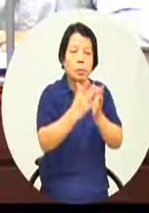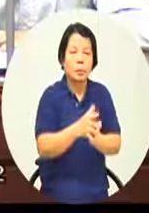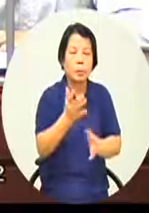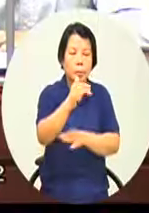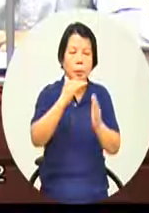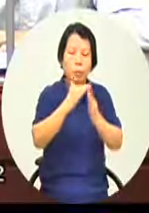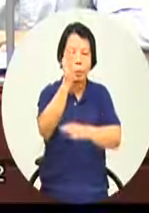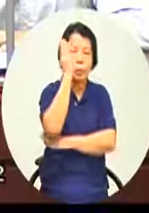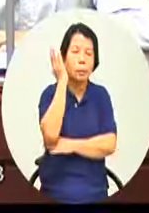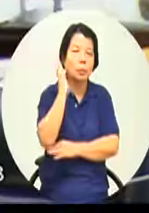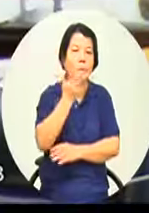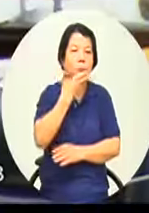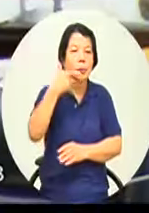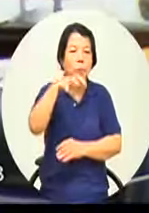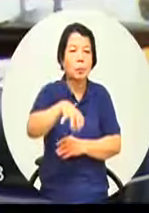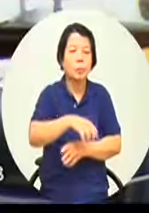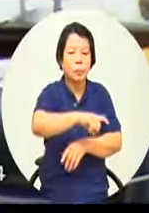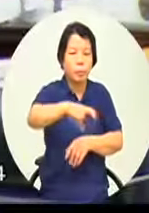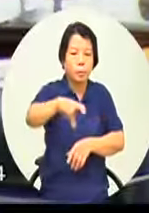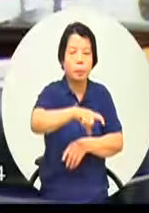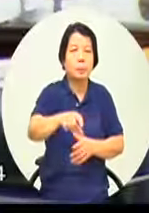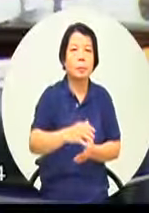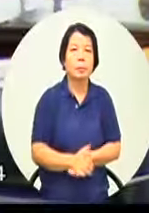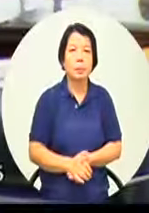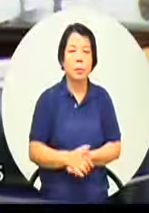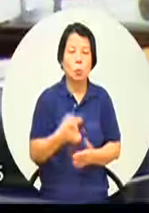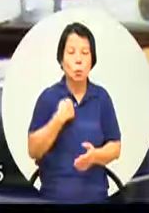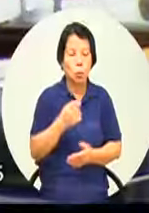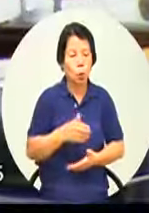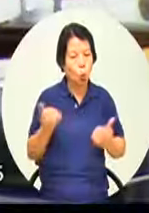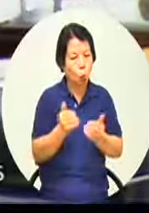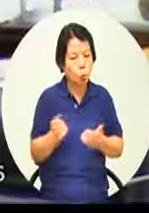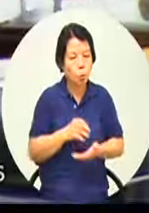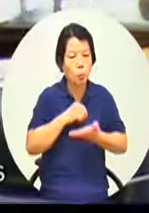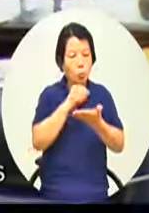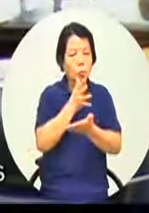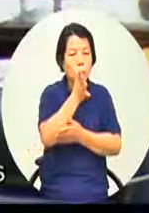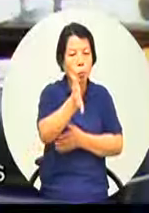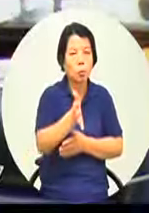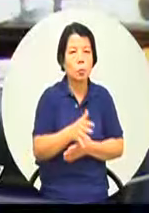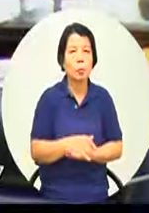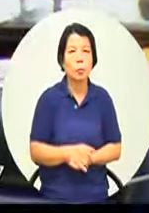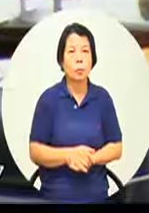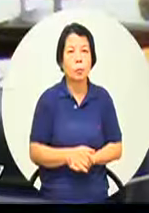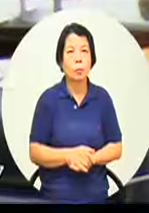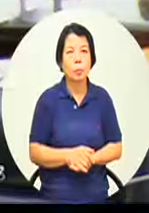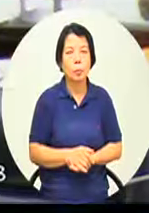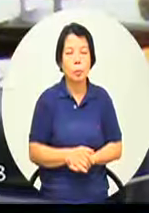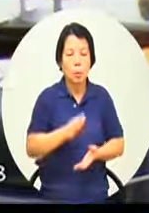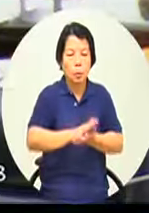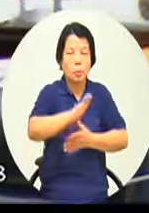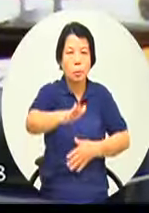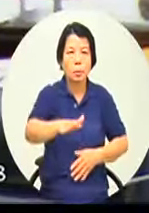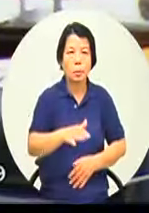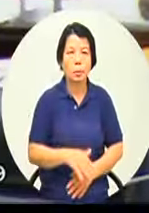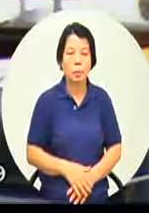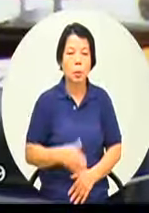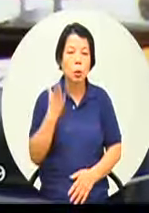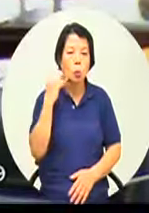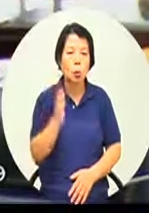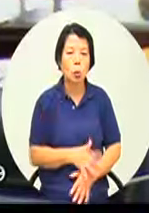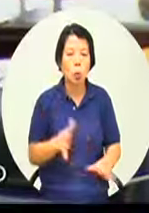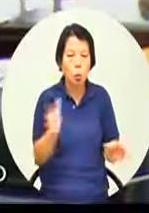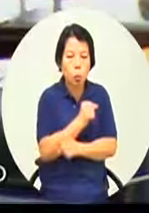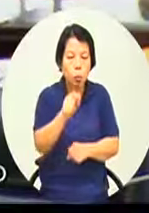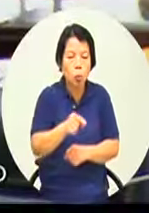口。 好，这个本席到时候会有一些问题想要去就教你们，因为 未来吼，若无设计顶管，咱